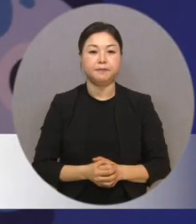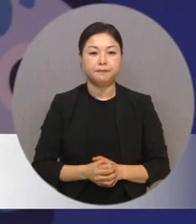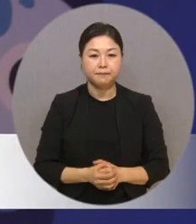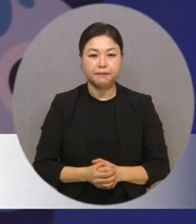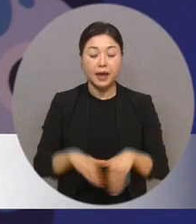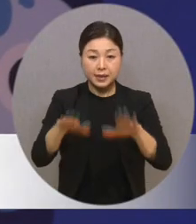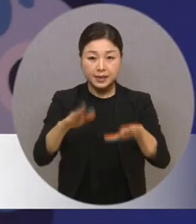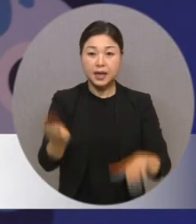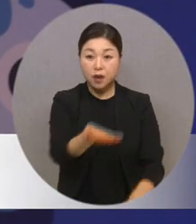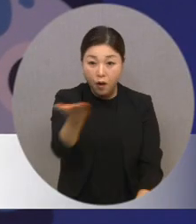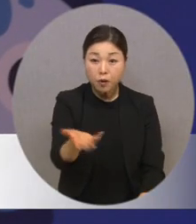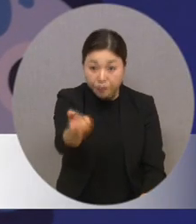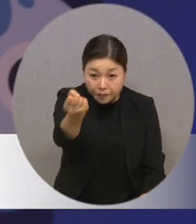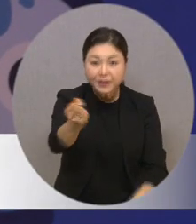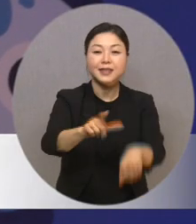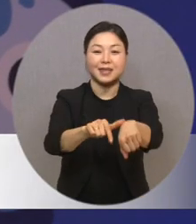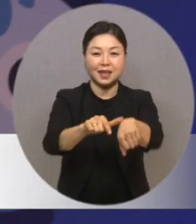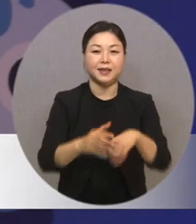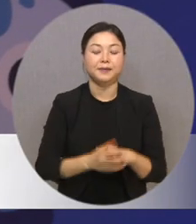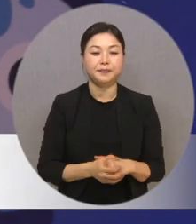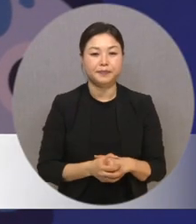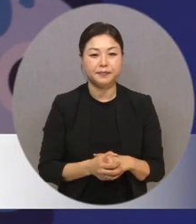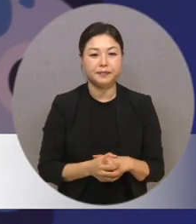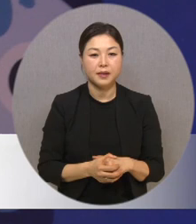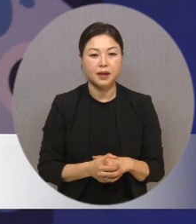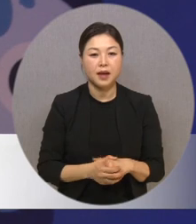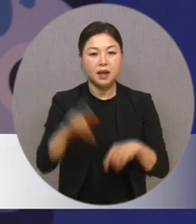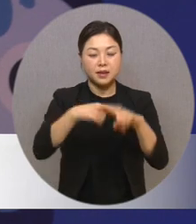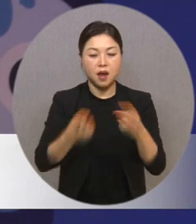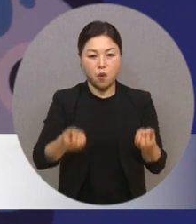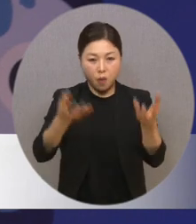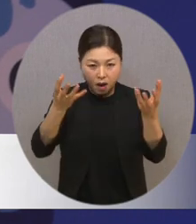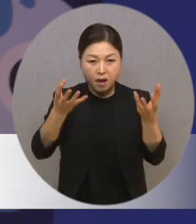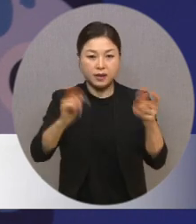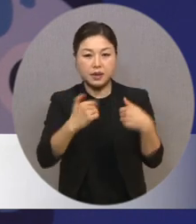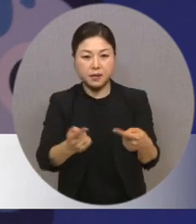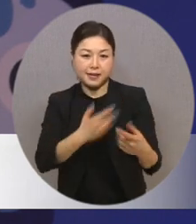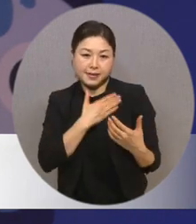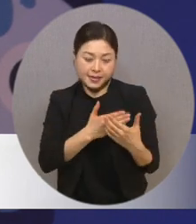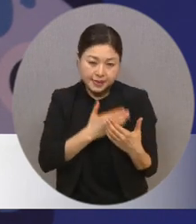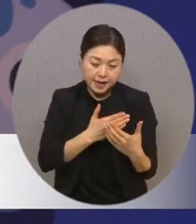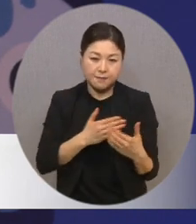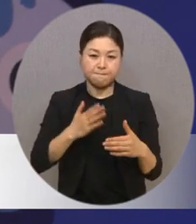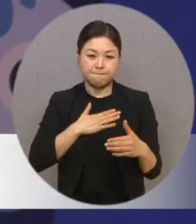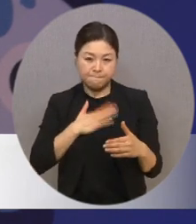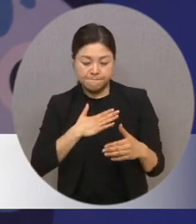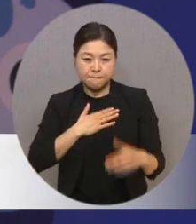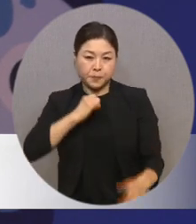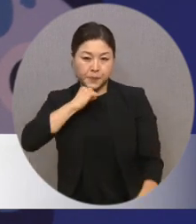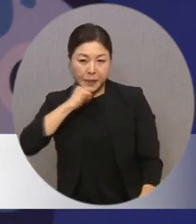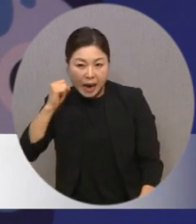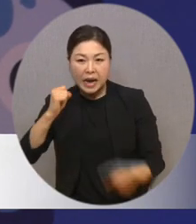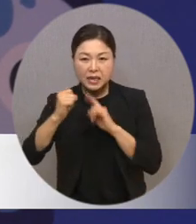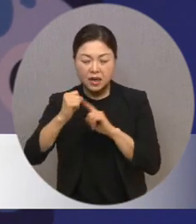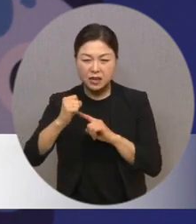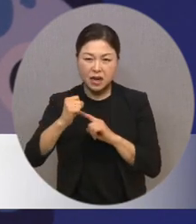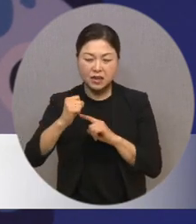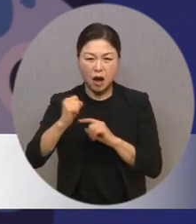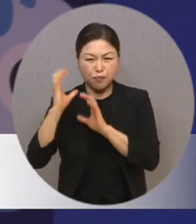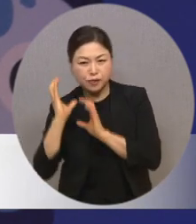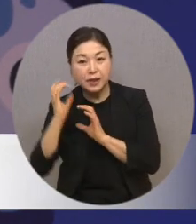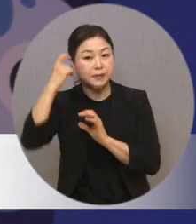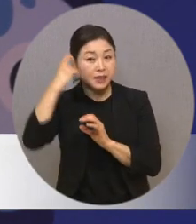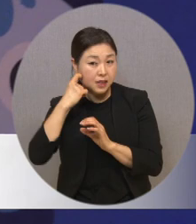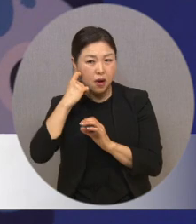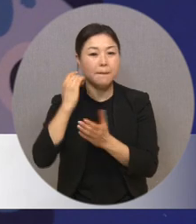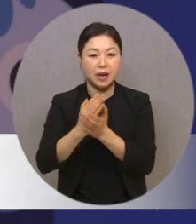여러분의 시간입니다. 대회가 주는 긴장감, 잘 해내야 된다는 압박에서 벗어나 지난